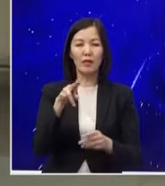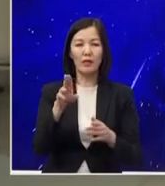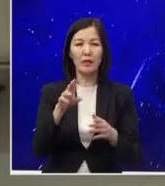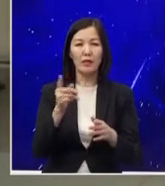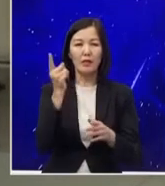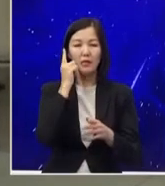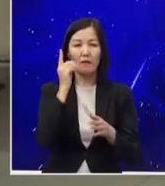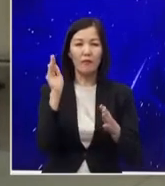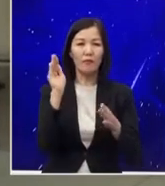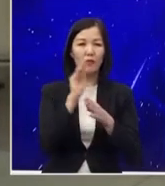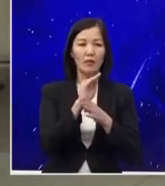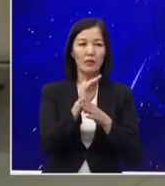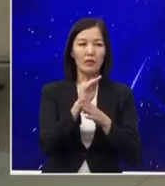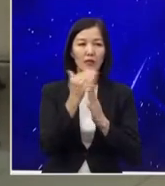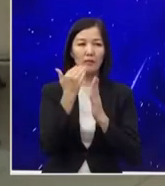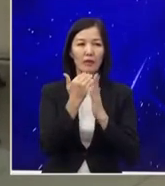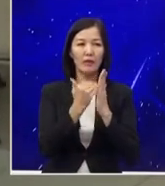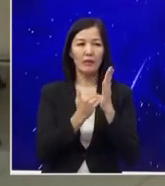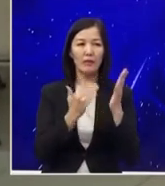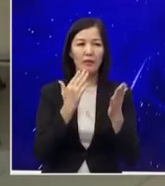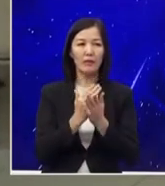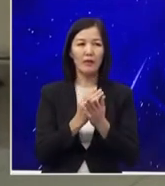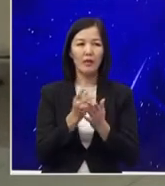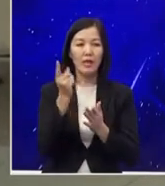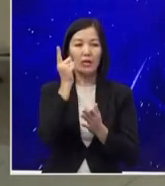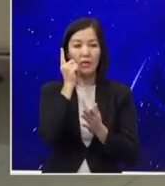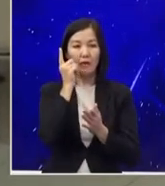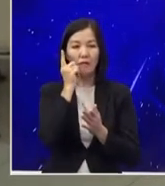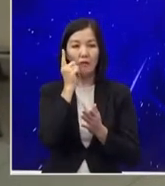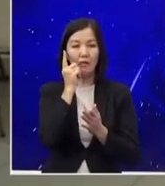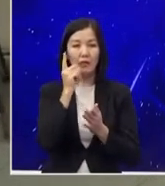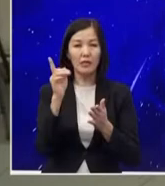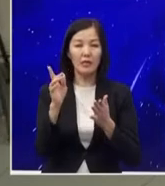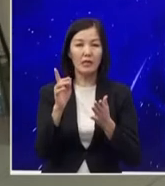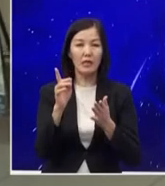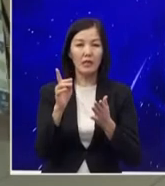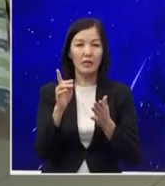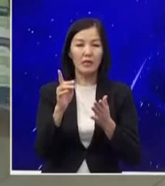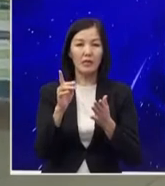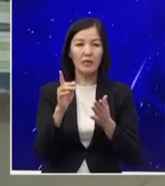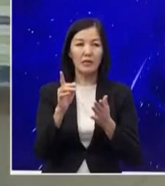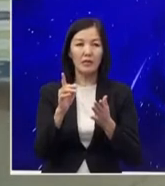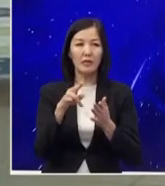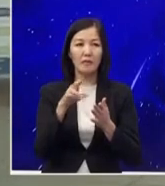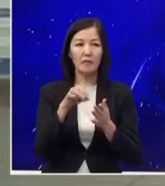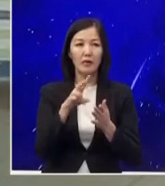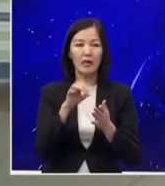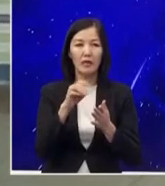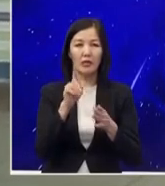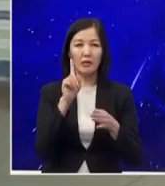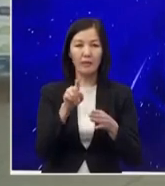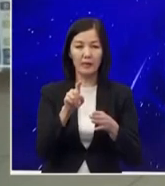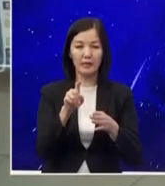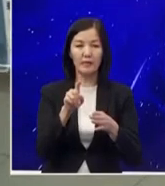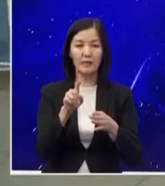мысалы, мынандай приложение бар. Телефонымызда, смартфондарда, мына приложение. Көріңіздер ме? Осыны